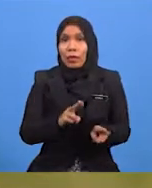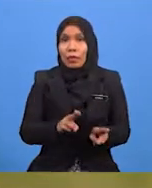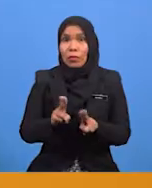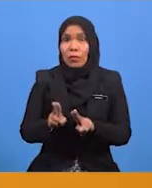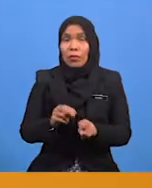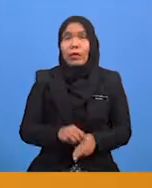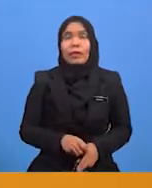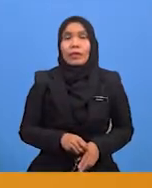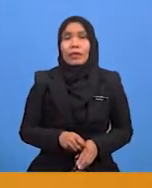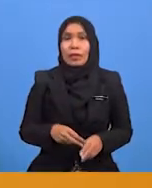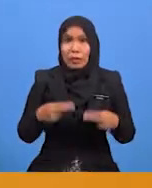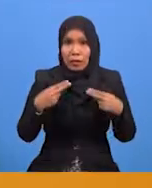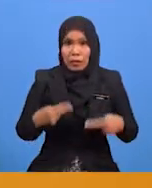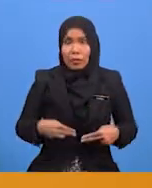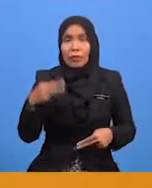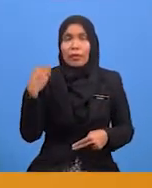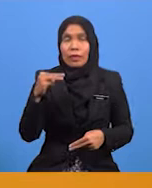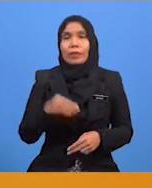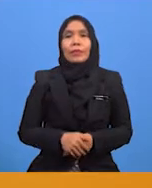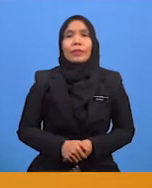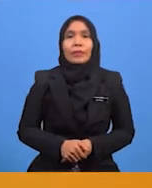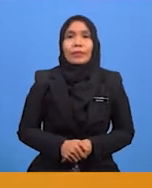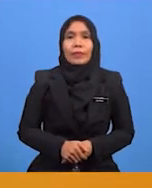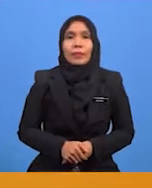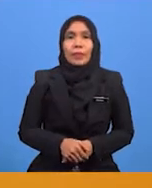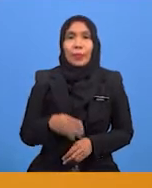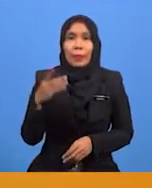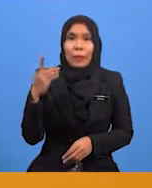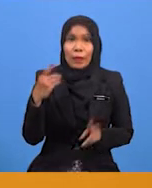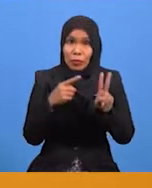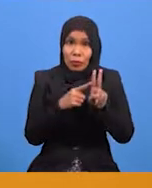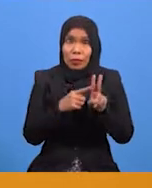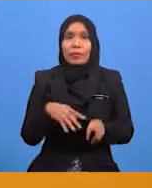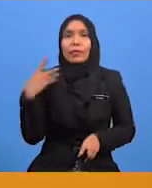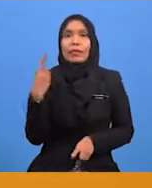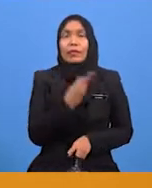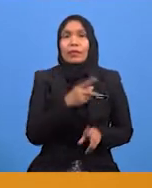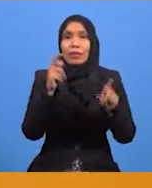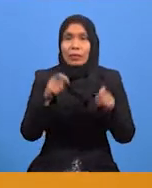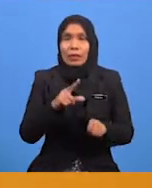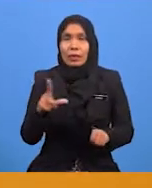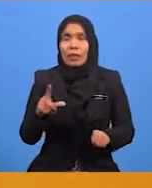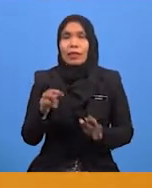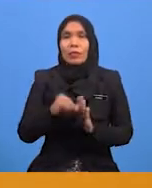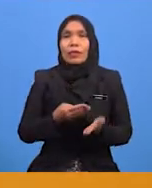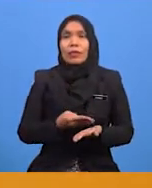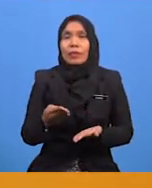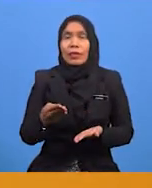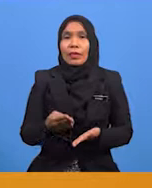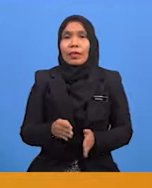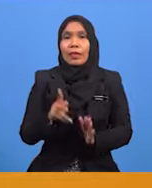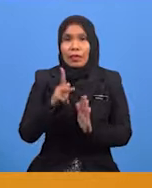Pengajaran yang kedua pula ialah kita mestilah memberi kebenaran